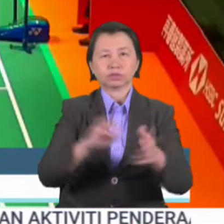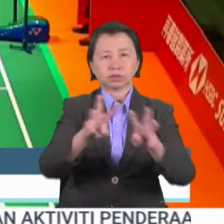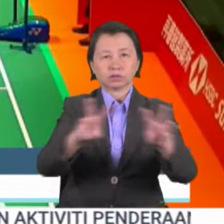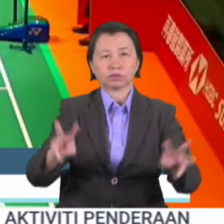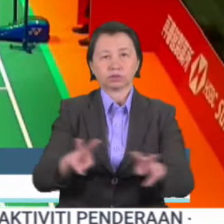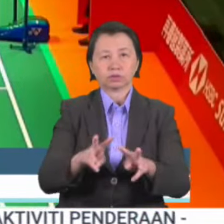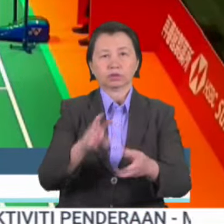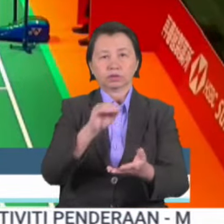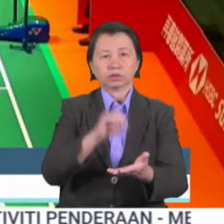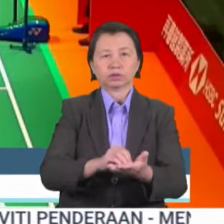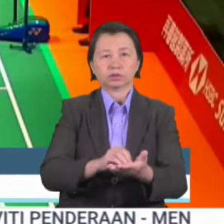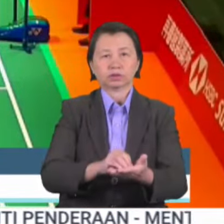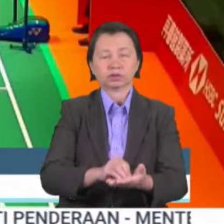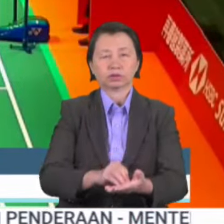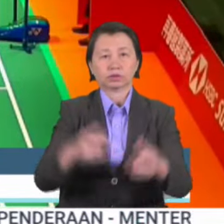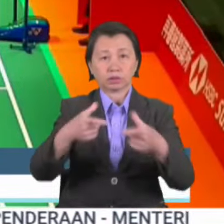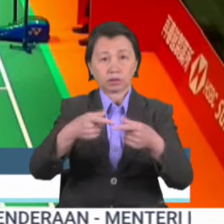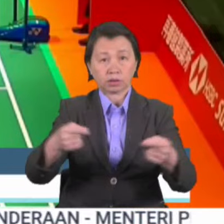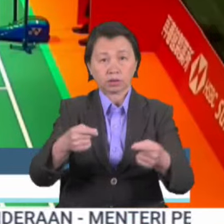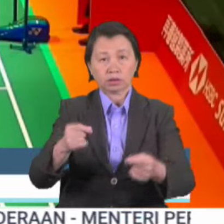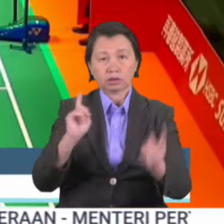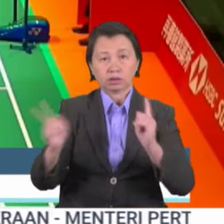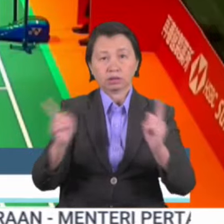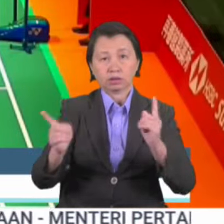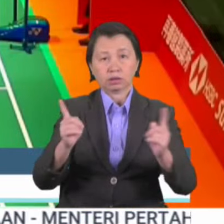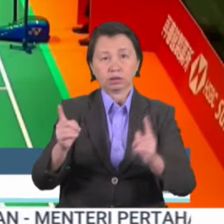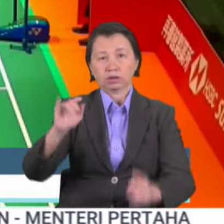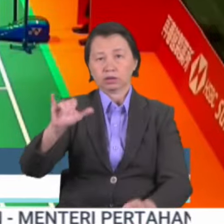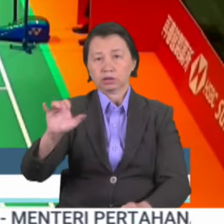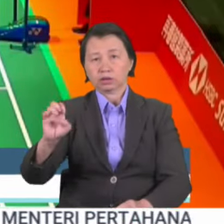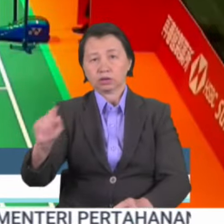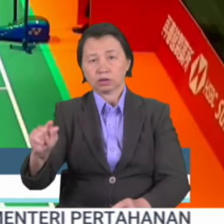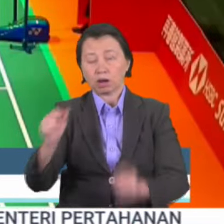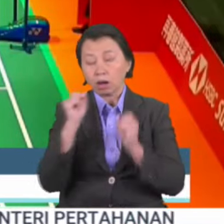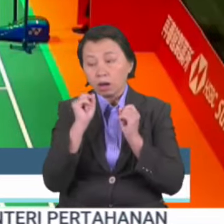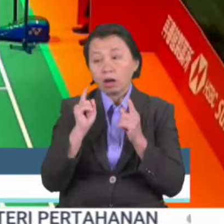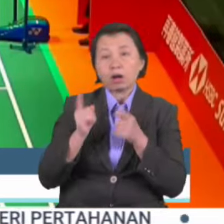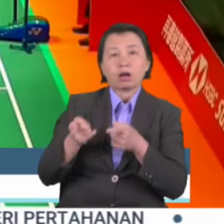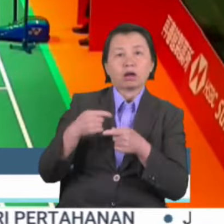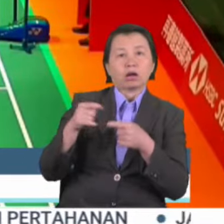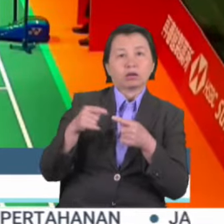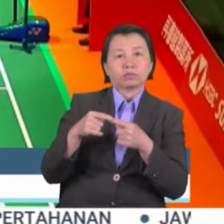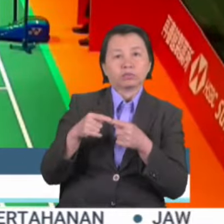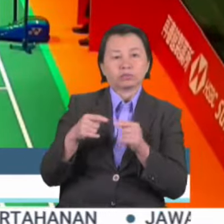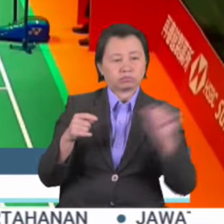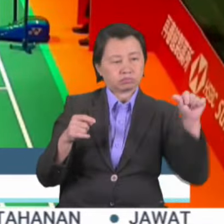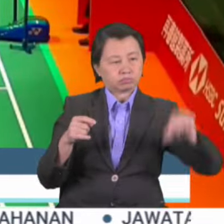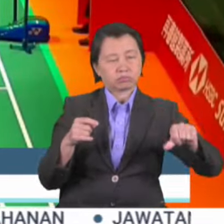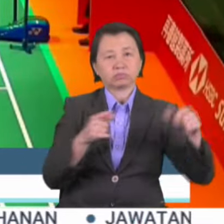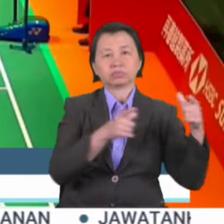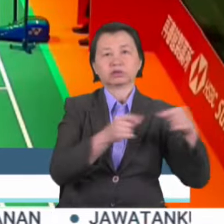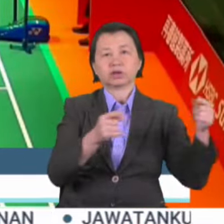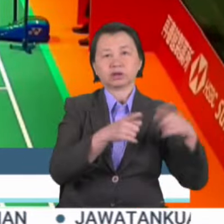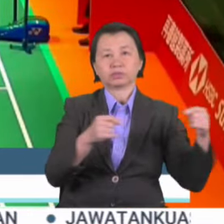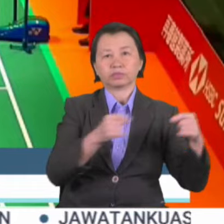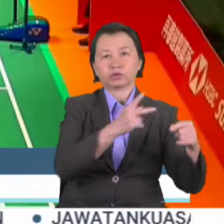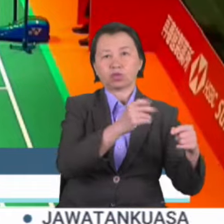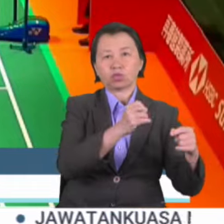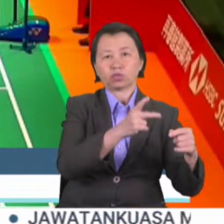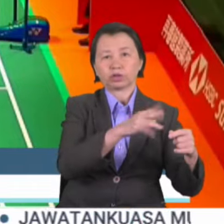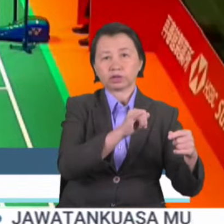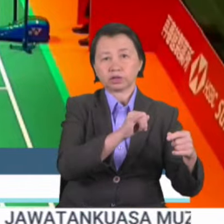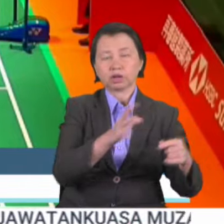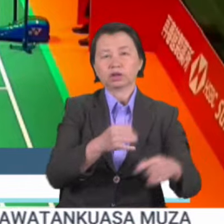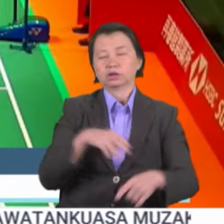wilayah Kumamoto, pesorangan lelaki negara Leong Junhao mencipta kejutan apabila menyingkirkan pemain Jepun Koki